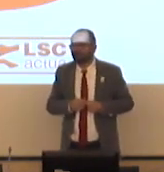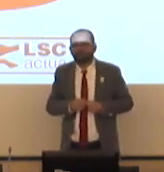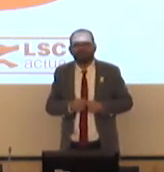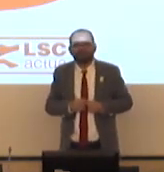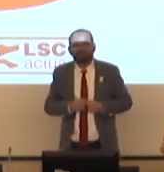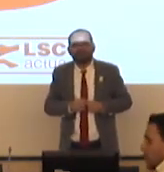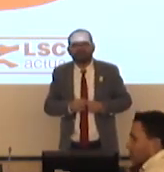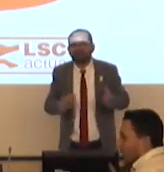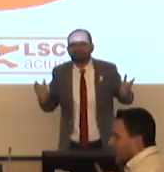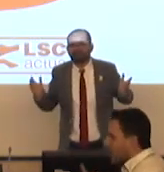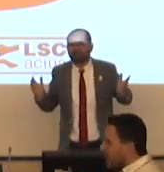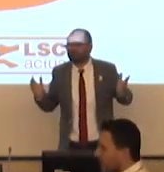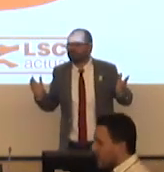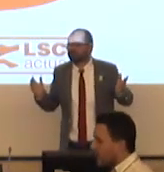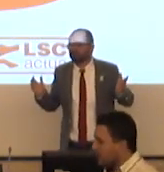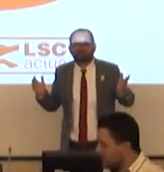aquí.